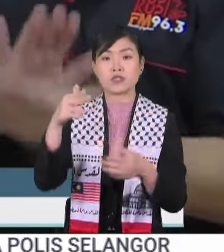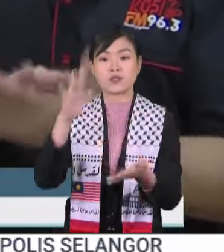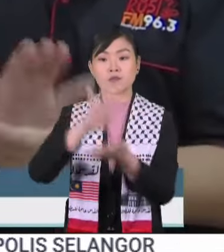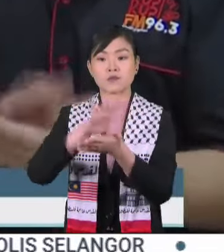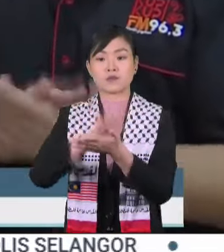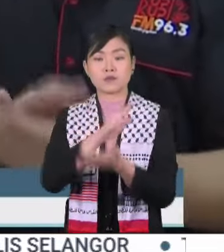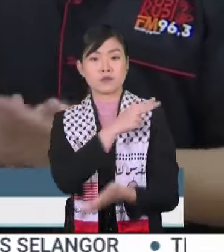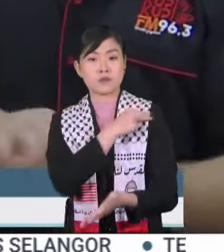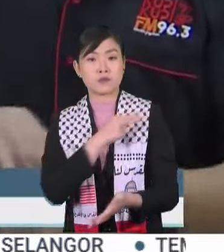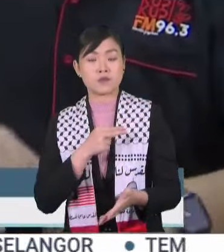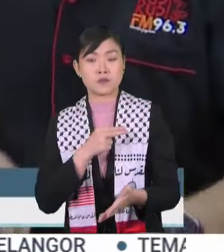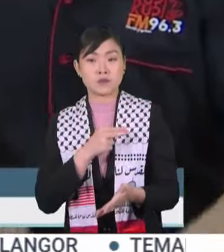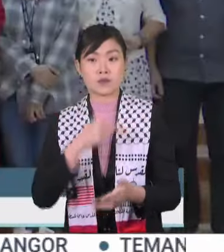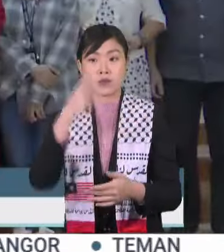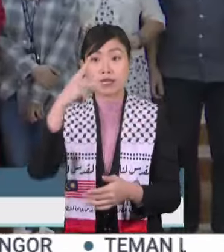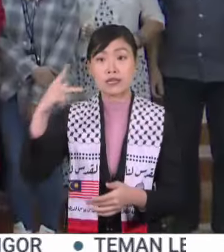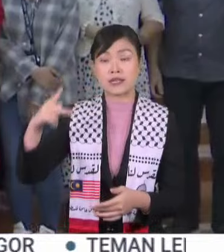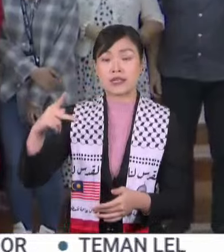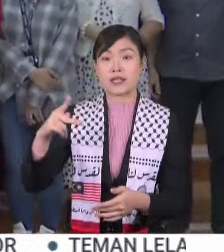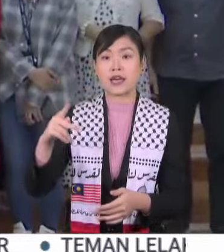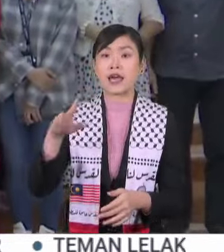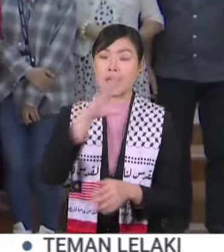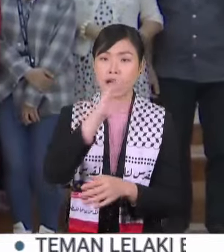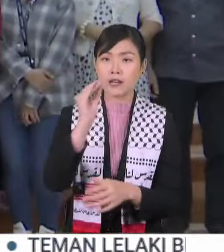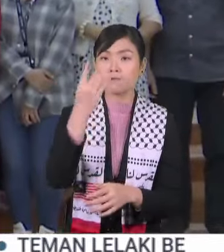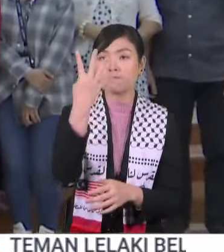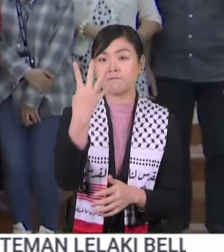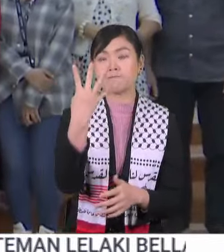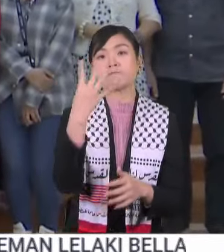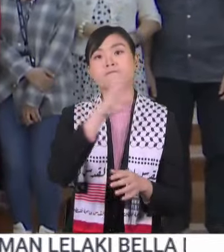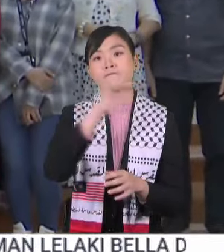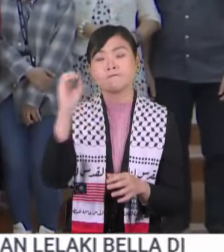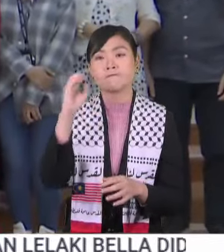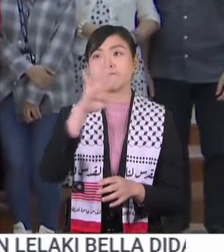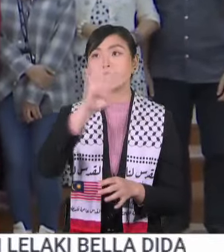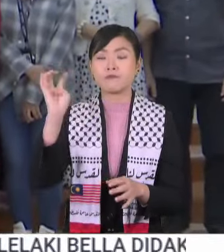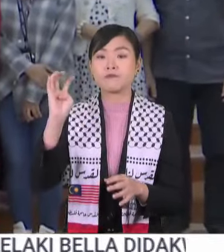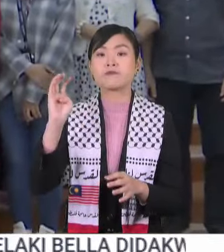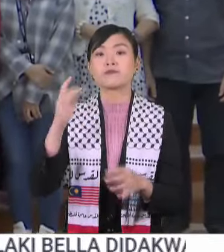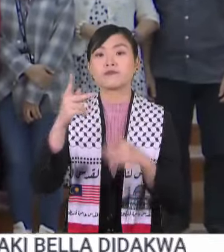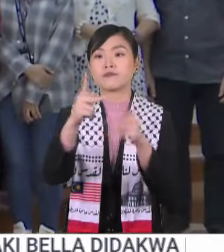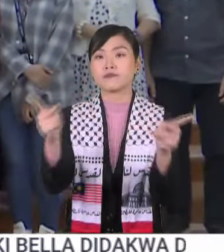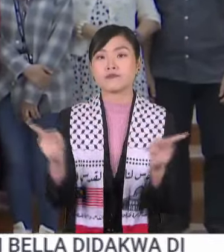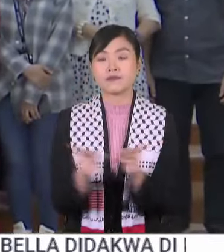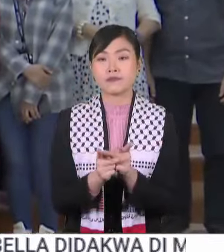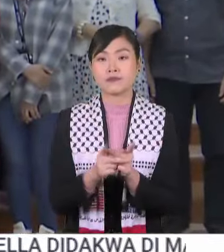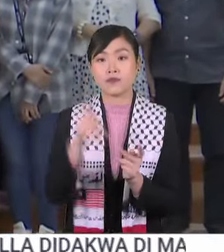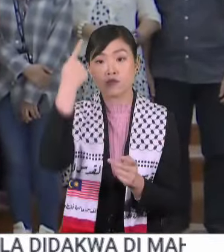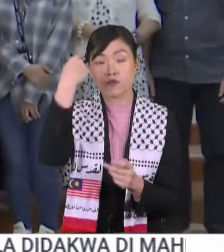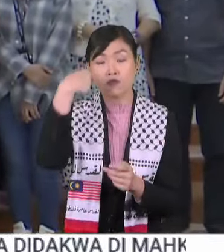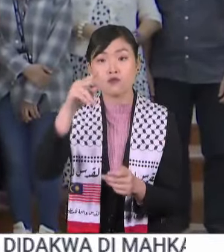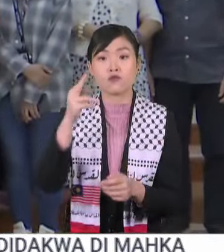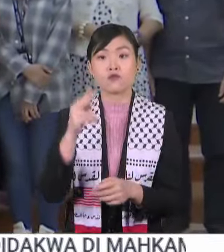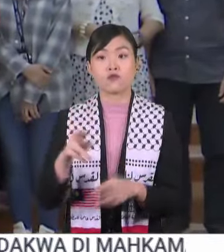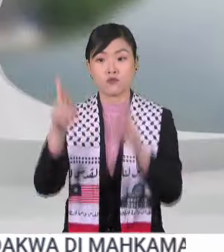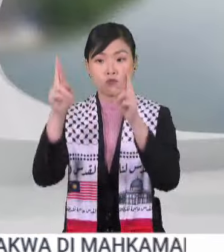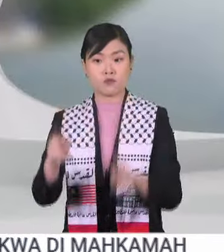Kota Kinabalu serta lebih 400 lokasi untuk membolehkan lebih 90,000 rakyat Indonesia